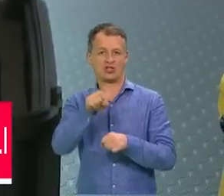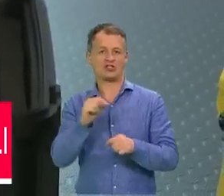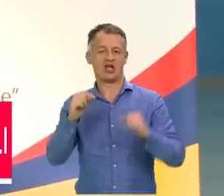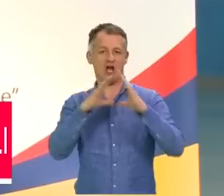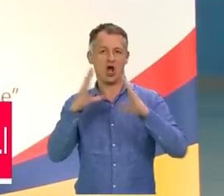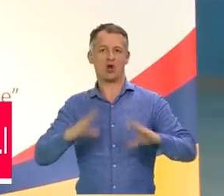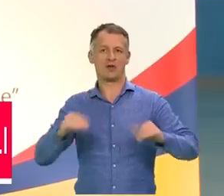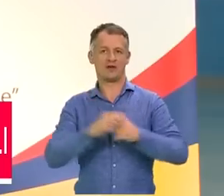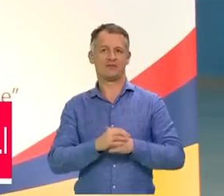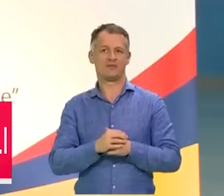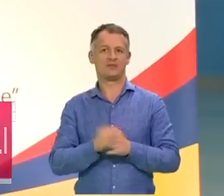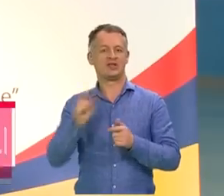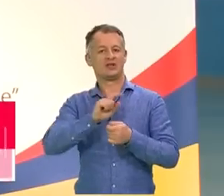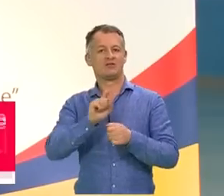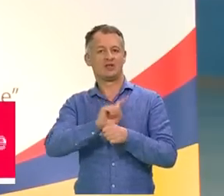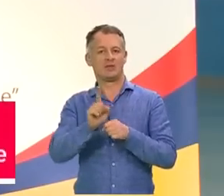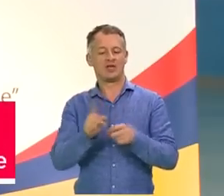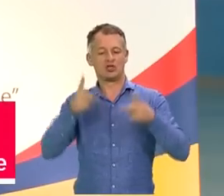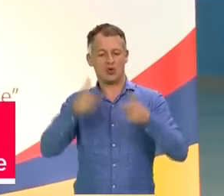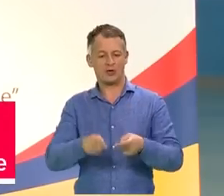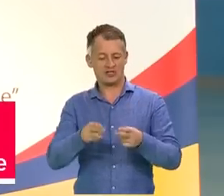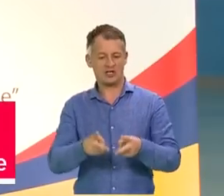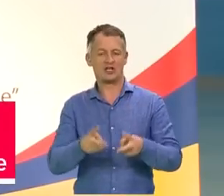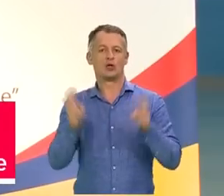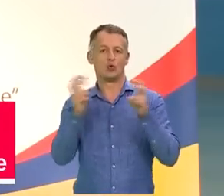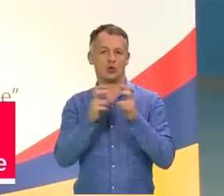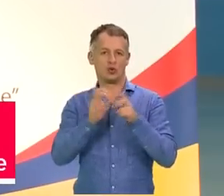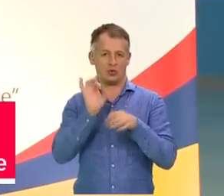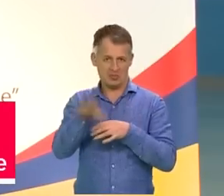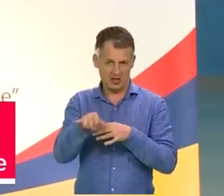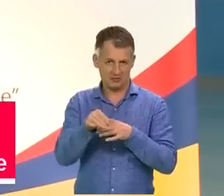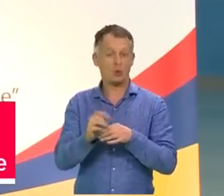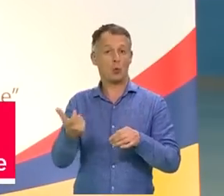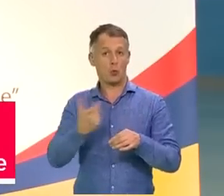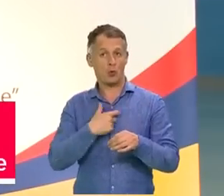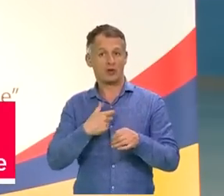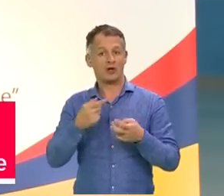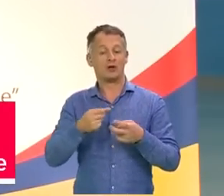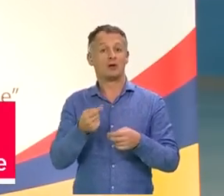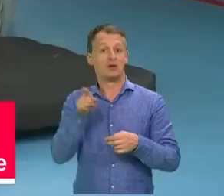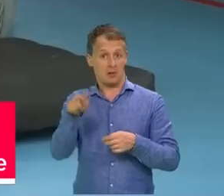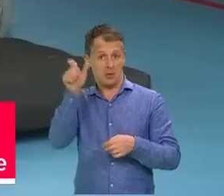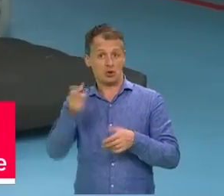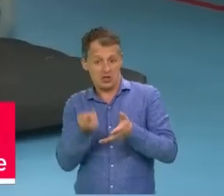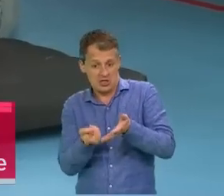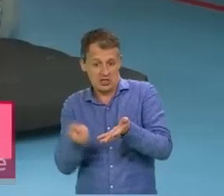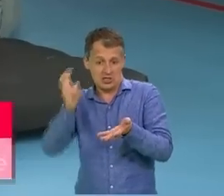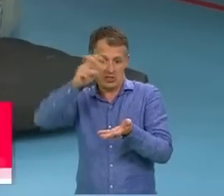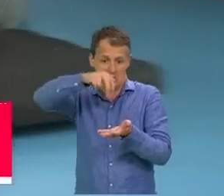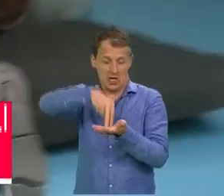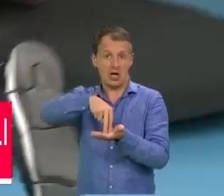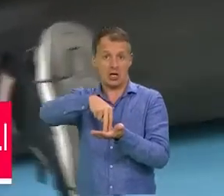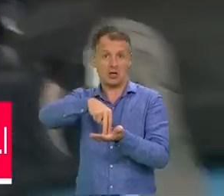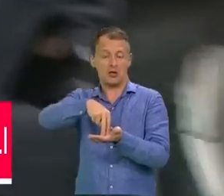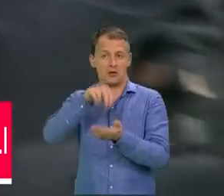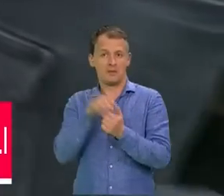se oprește transmiterea curentului electric, se poate ridica pe picioarele lui, îl